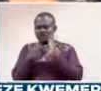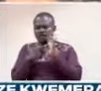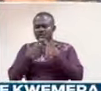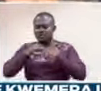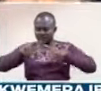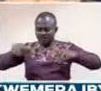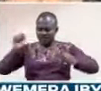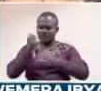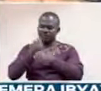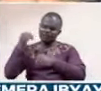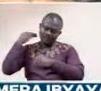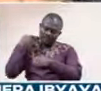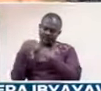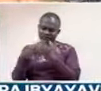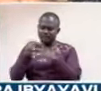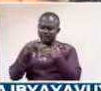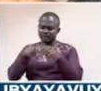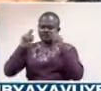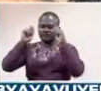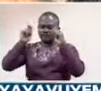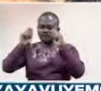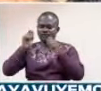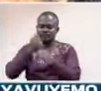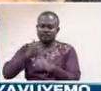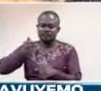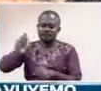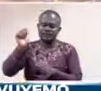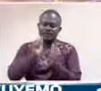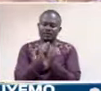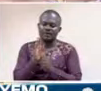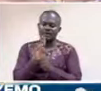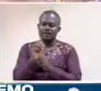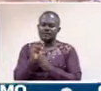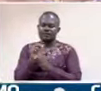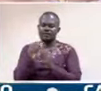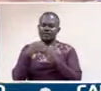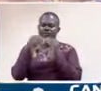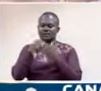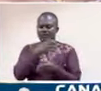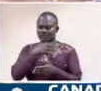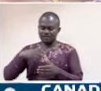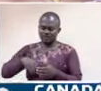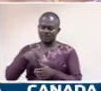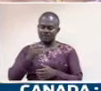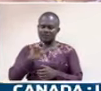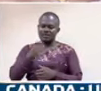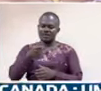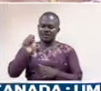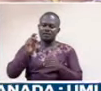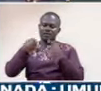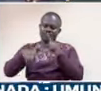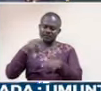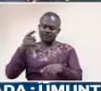bushakashatsi bwakozwe kuri Jenoside hashingiwe ku buhamya bw'abayikoze ubwabo nka Bizimana Jean wari umuyobozi wa Komine Nyarugenge ari naho abo bantu